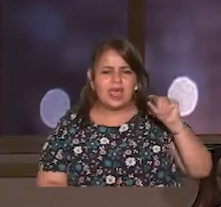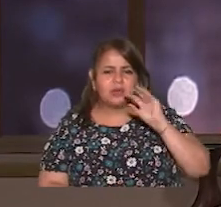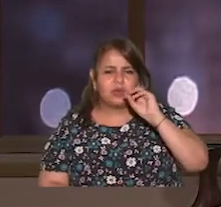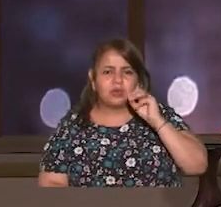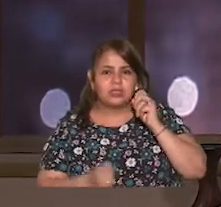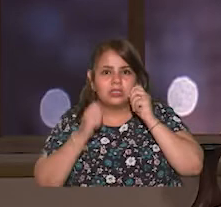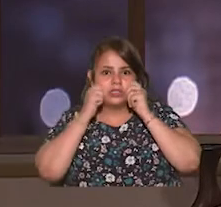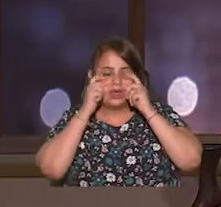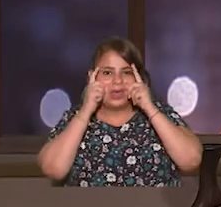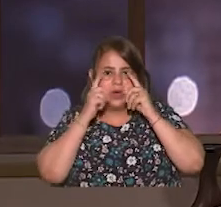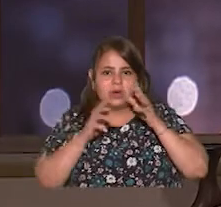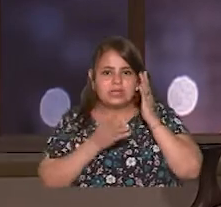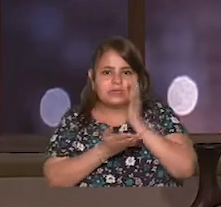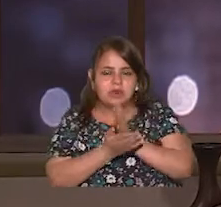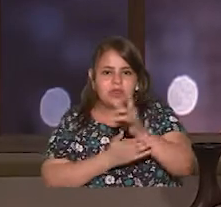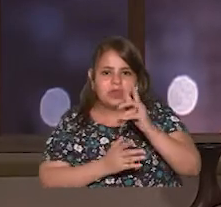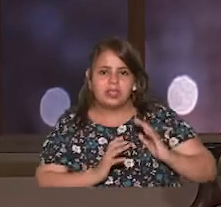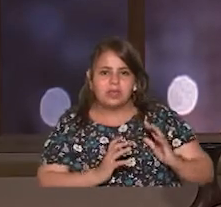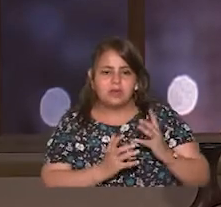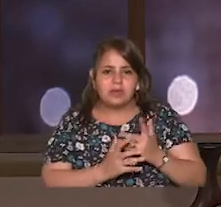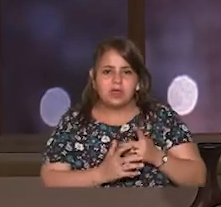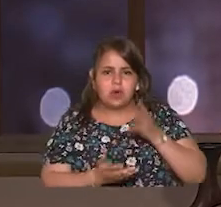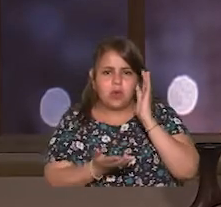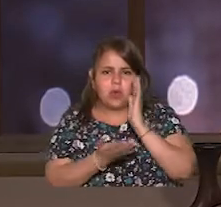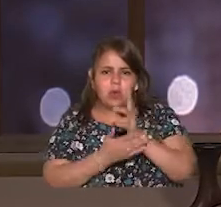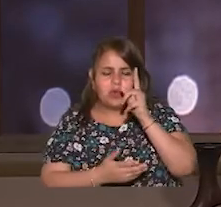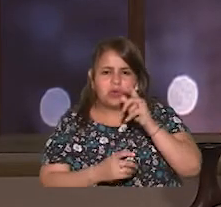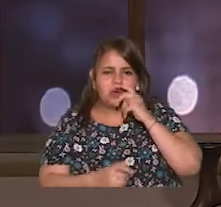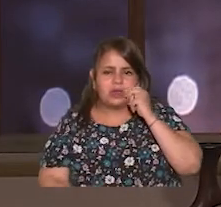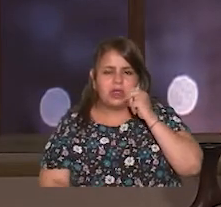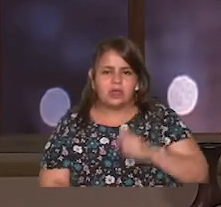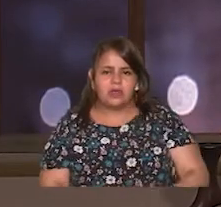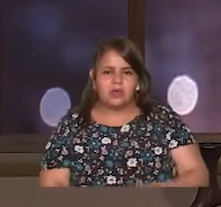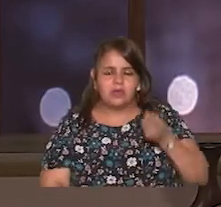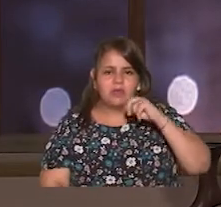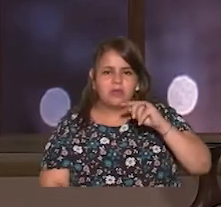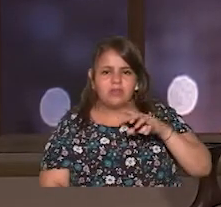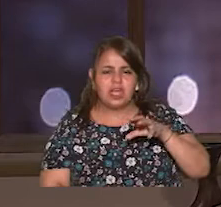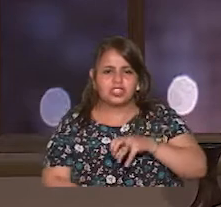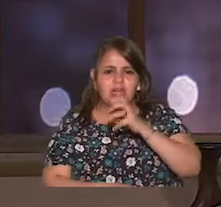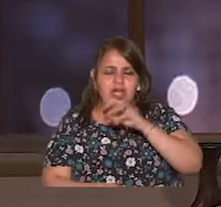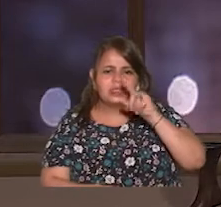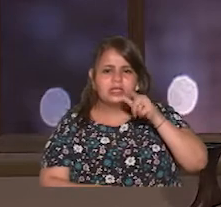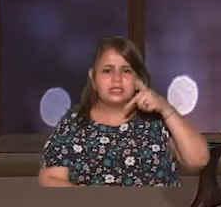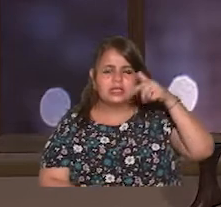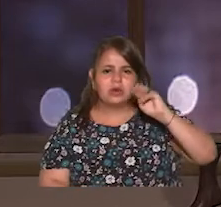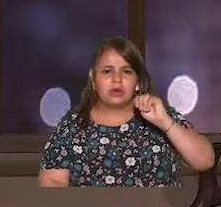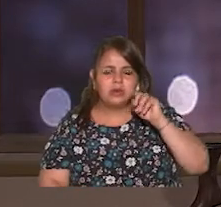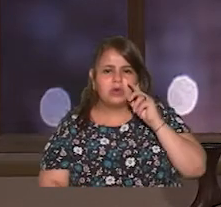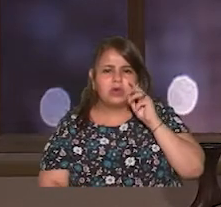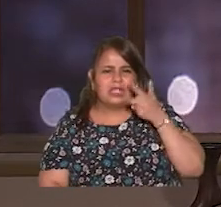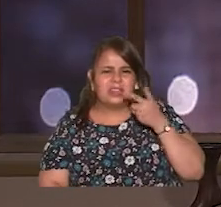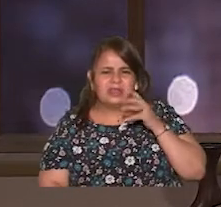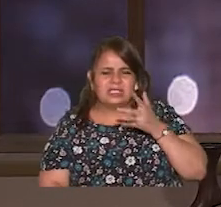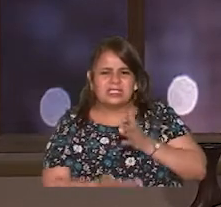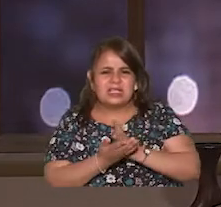اسهروا، اثبتوا في الإيمان، كونوا رجالا تقوا. وفي أشعياء 46: كونوا رجالا. يا ترى إيه حكاية